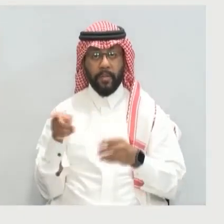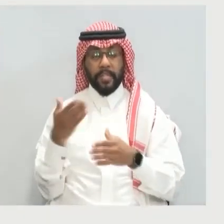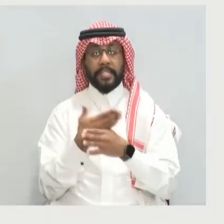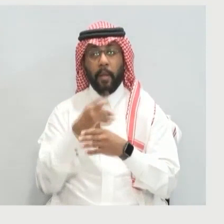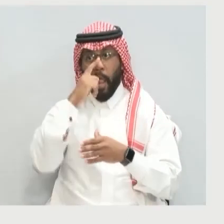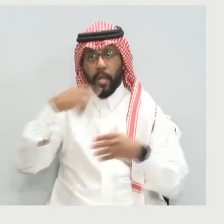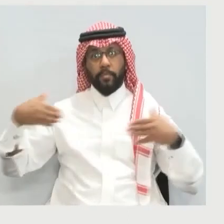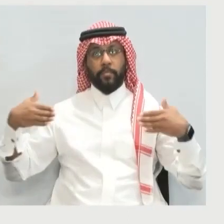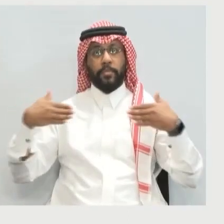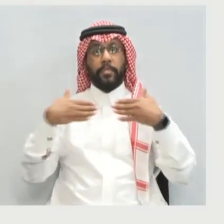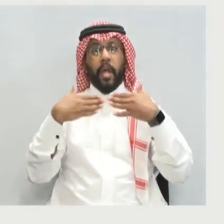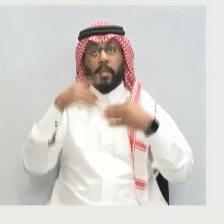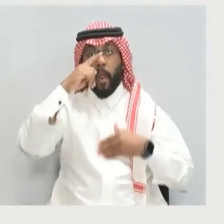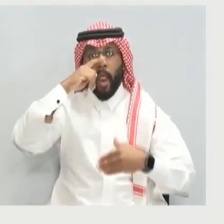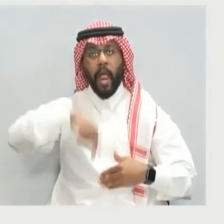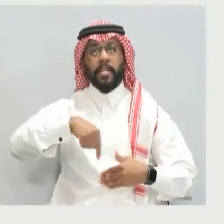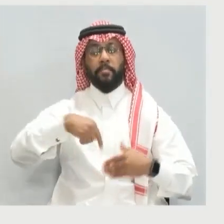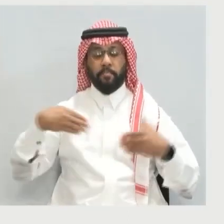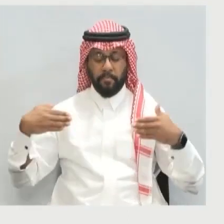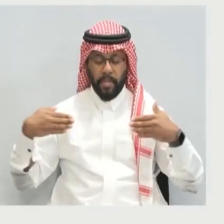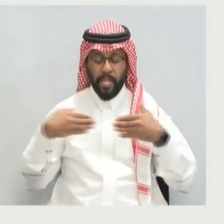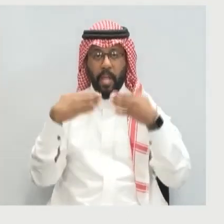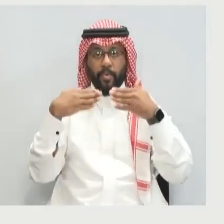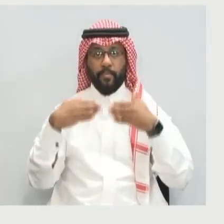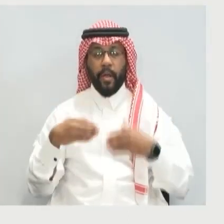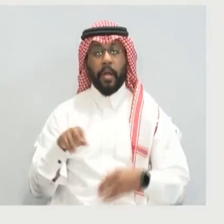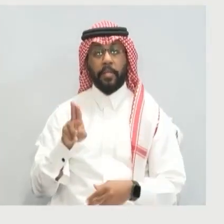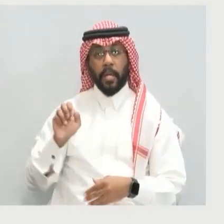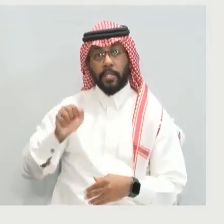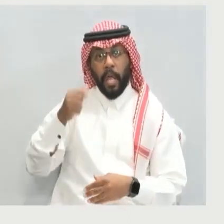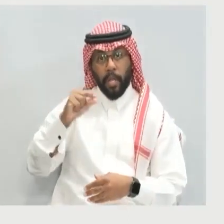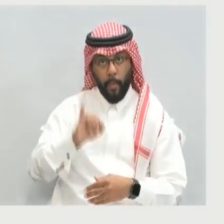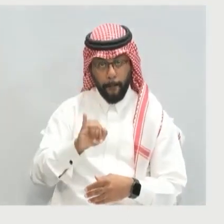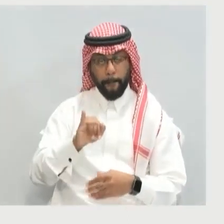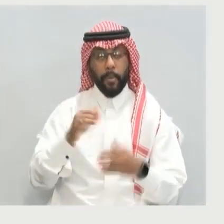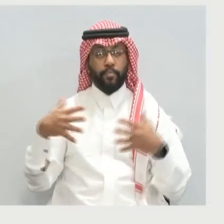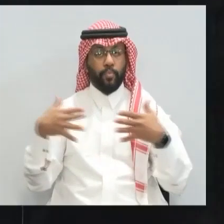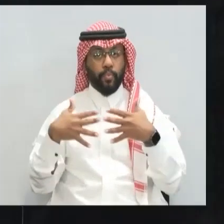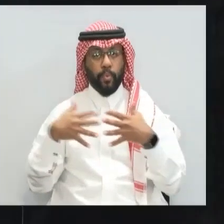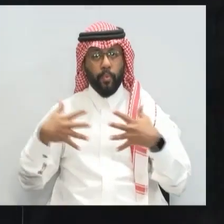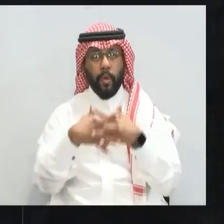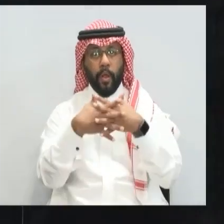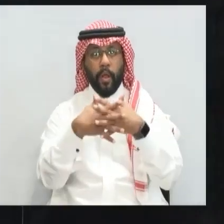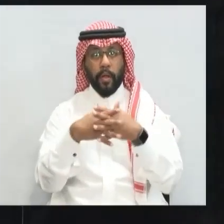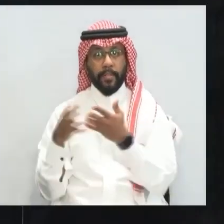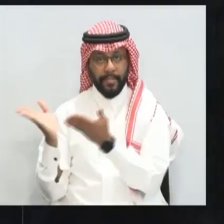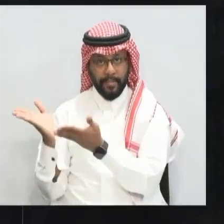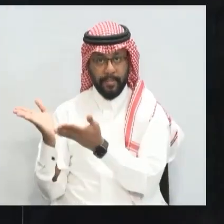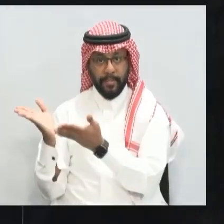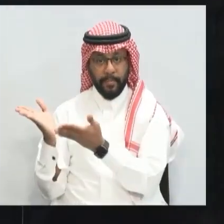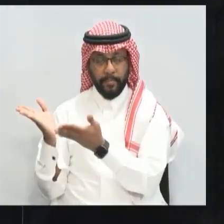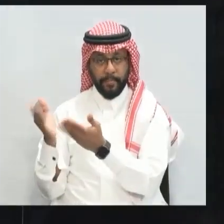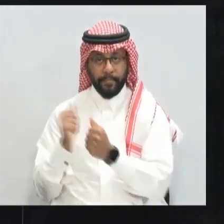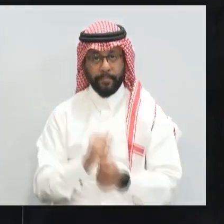يحدث تفاعل لابد ان يحدث التصادم وبعض التفاعلات قد لا تعطيني اساسا اي نوع من التصادم